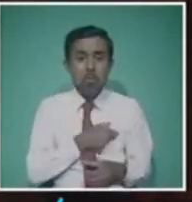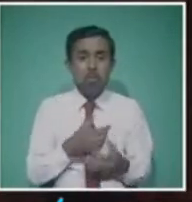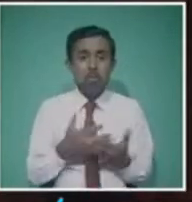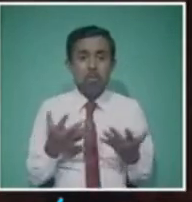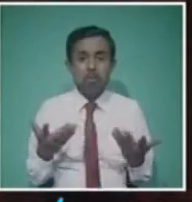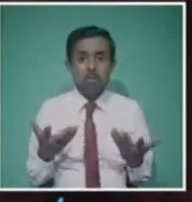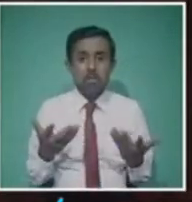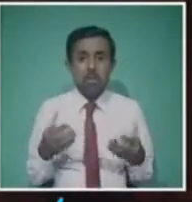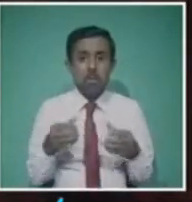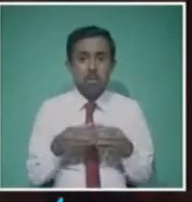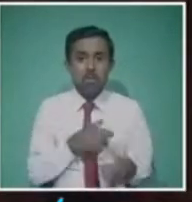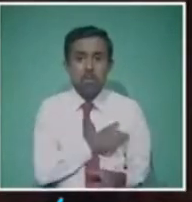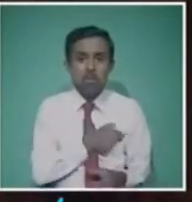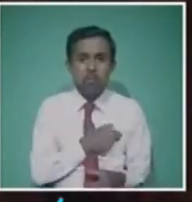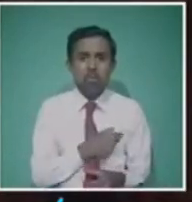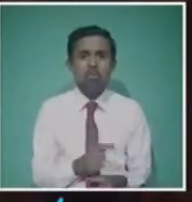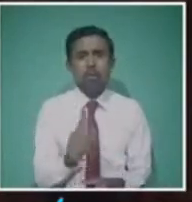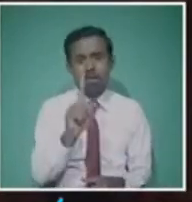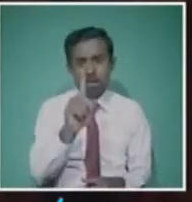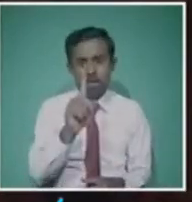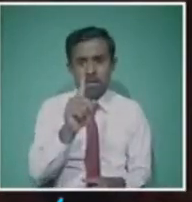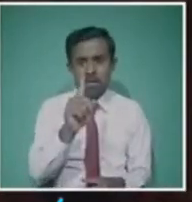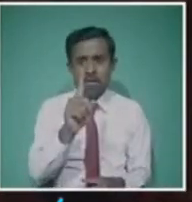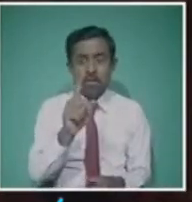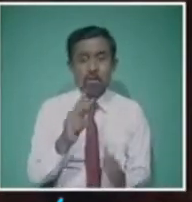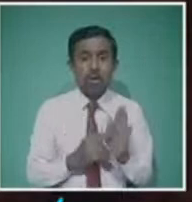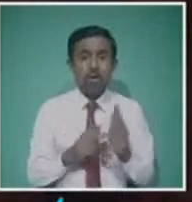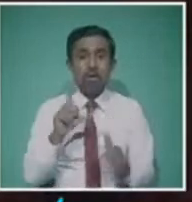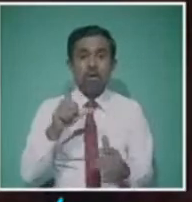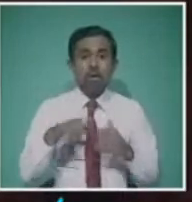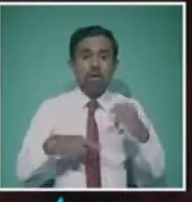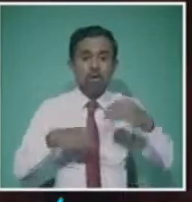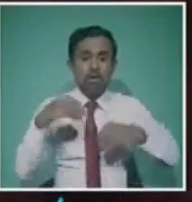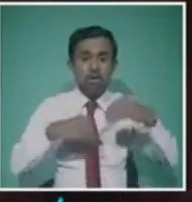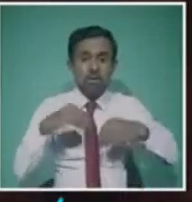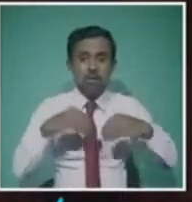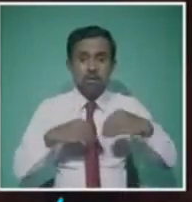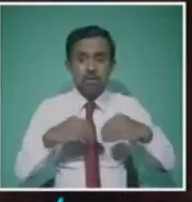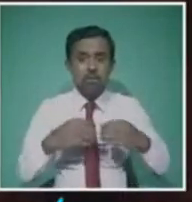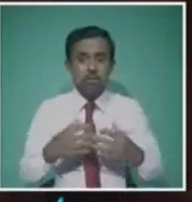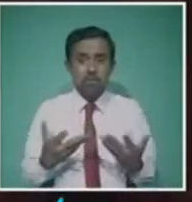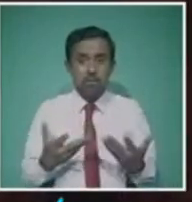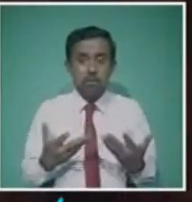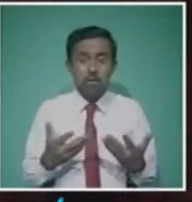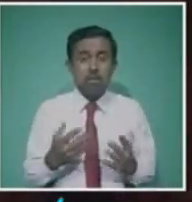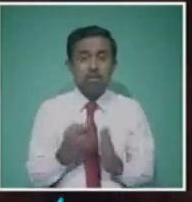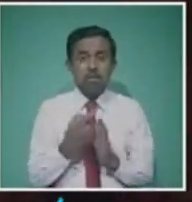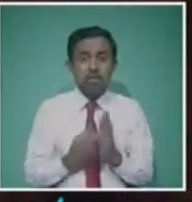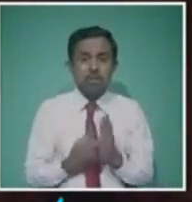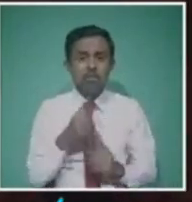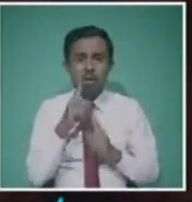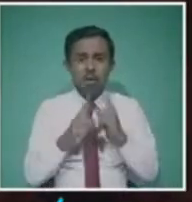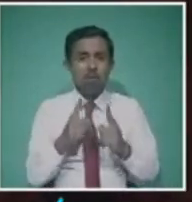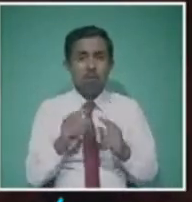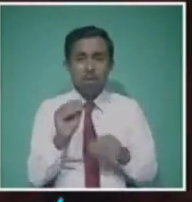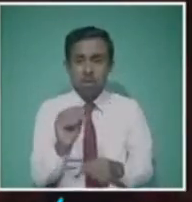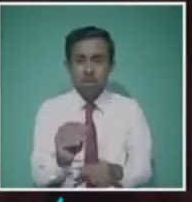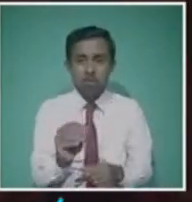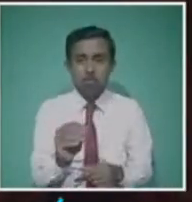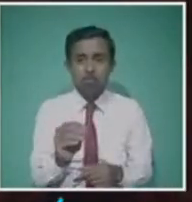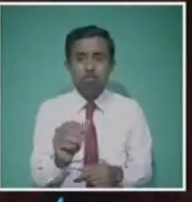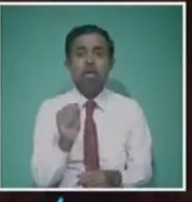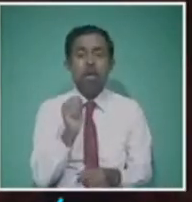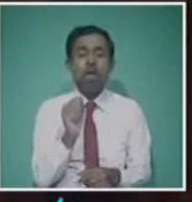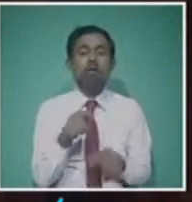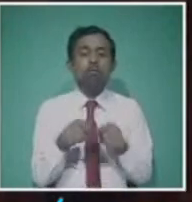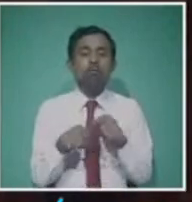නැහැ. පක්ෂ නායකයෙක් ඉන්න පුළුවන් එක්කෙනයි. එතන ජාතික සභාවේ ඡන්ද විමසීම් බල දේවල් නැහැ. එතන ප්‍රතිපත්ති ගැන කතා කරන තැනක් නම් ඇයි